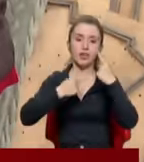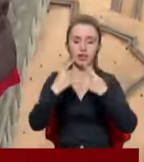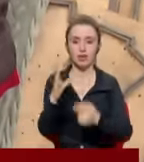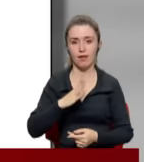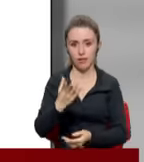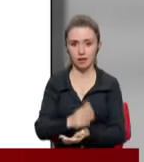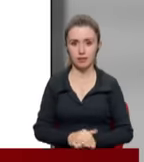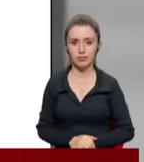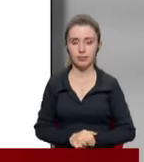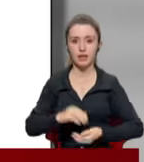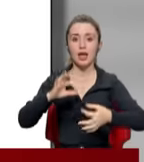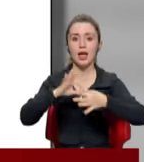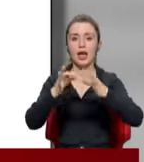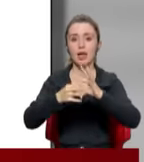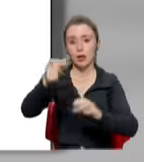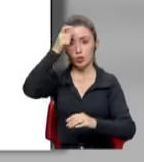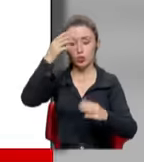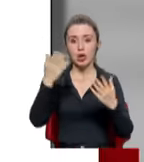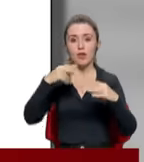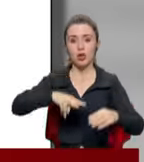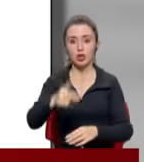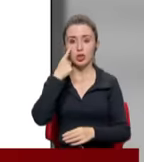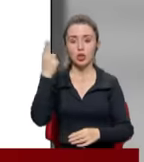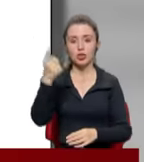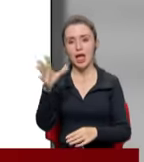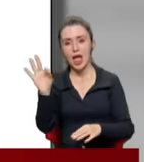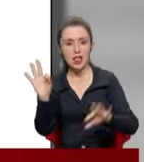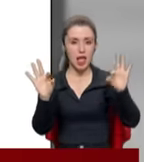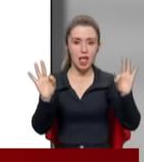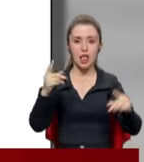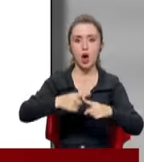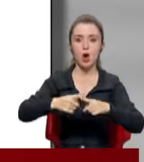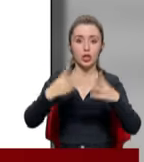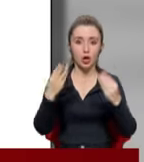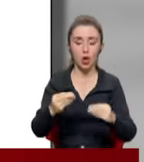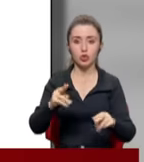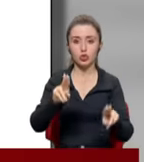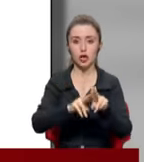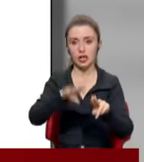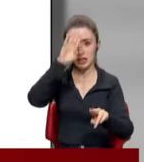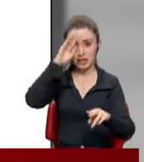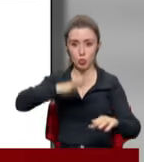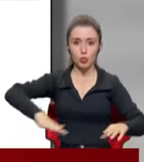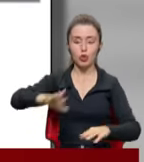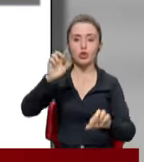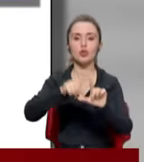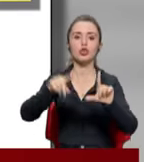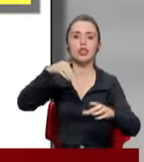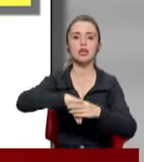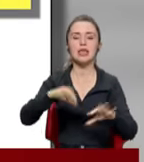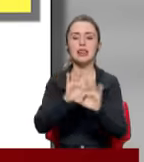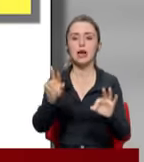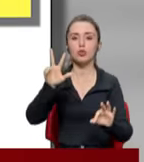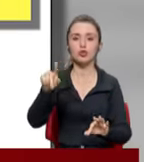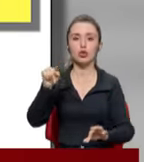getir Emlak Konut ve Türk Hava Yollarının ü50 şer hisse ile ortak oldukları Kanal İstanbul bölgesindeki proje için tam